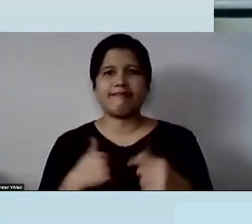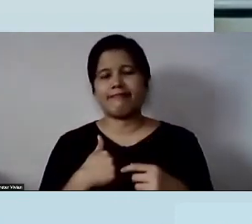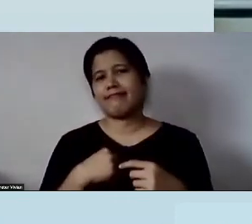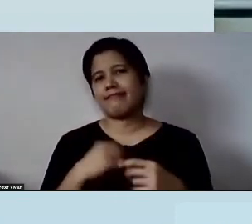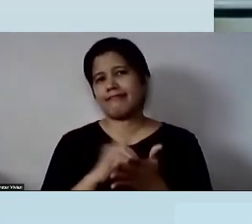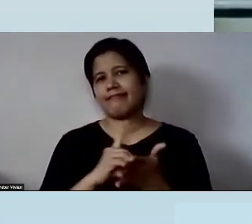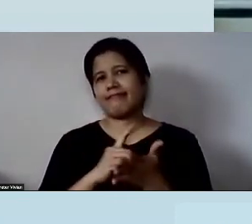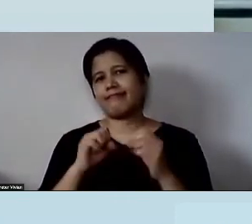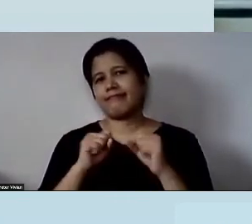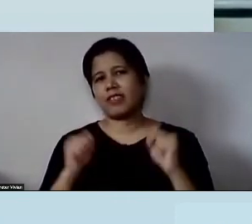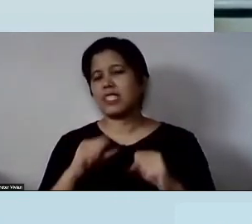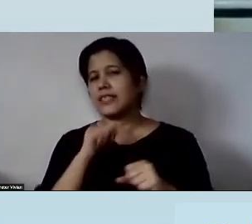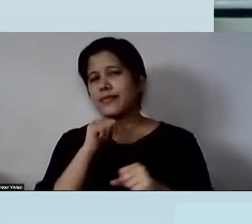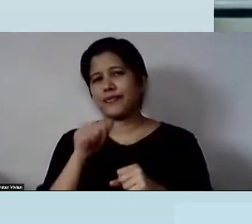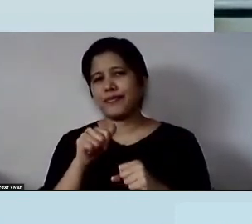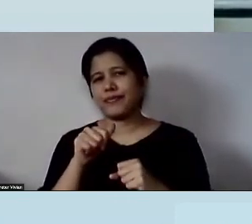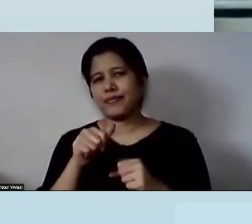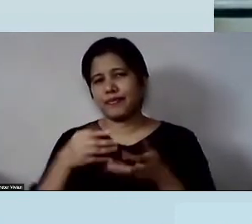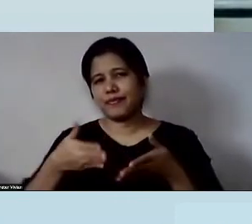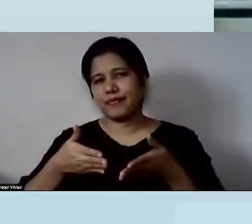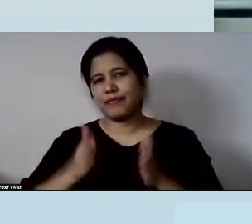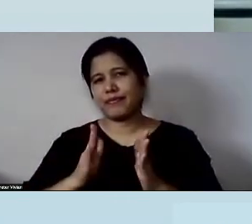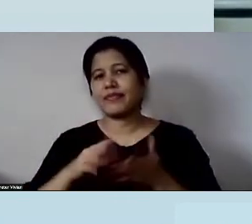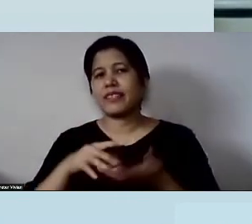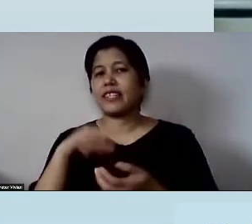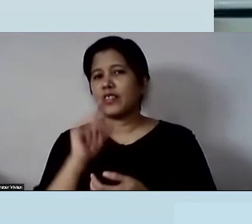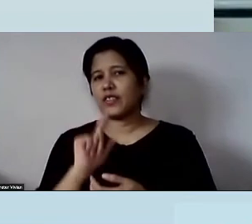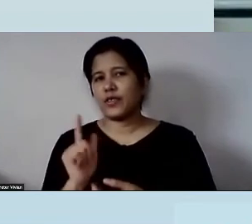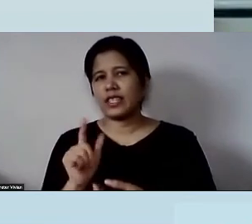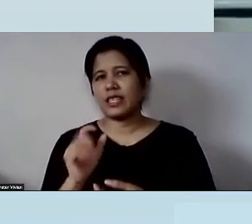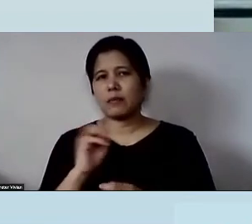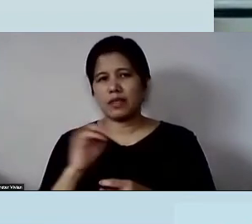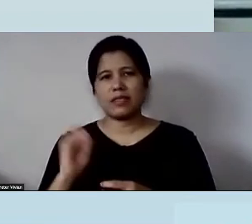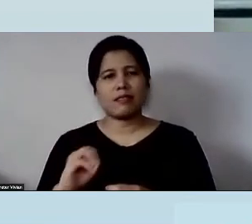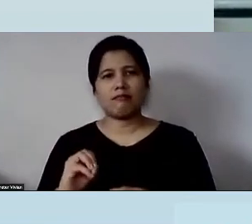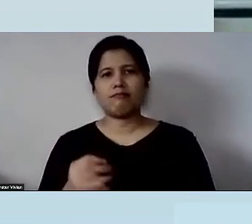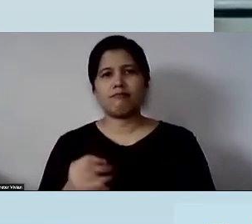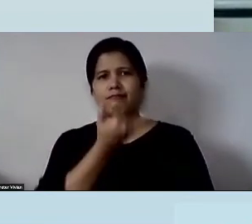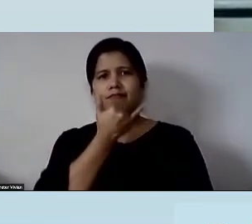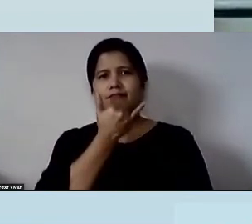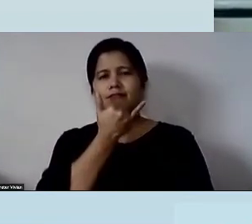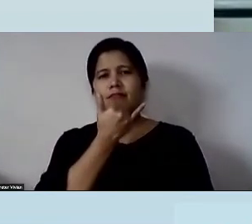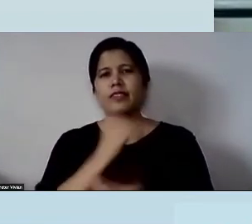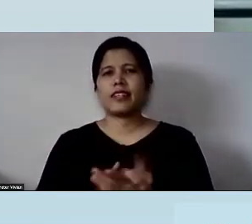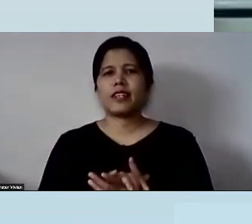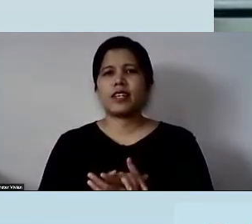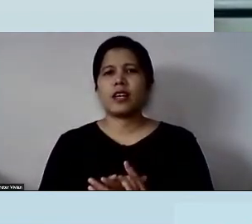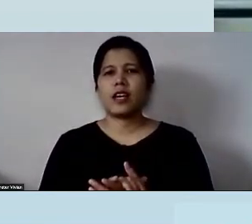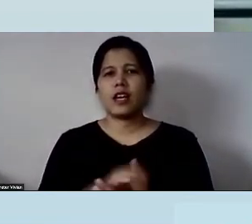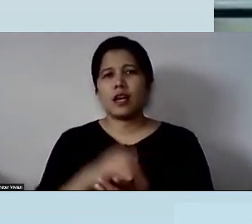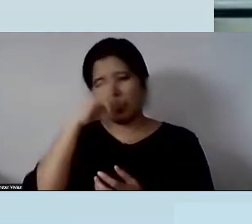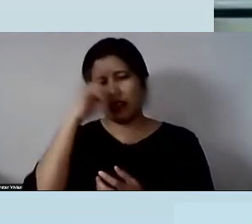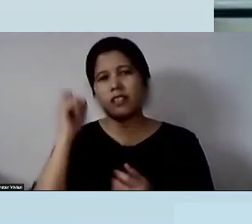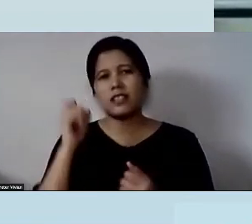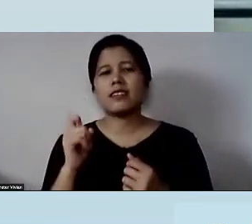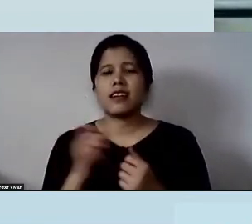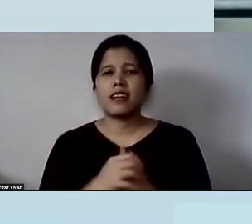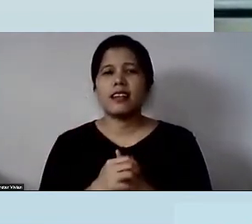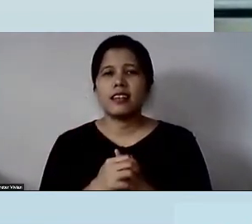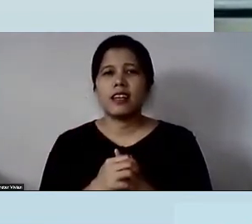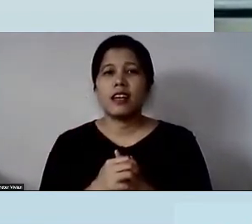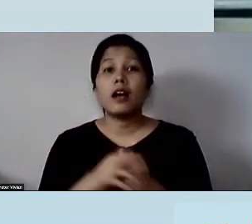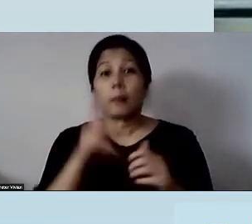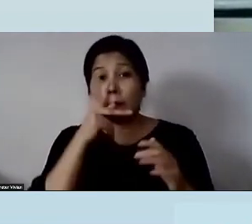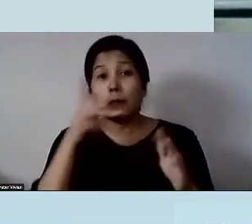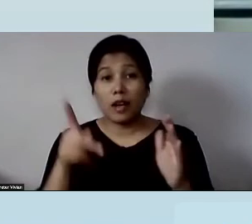drugstore, hindi kami nagbibigay ng 20%. Mali po yun. Kasi establishments din sila, private